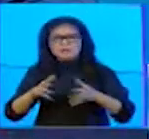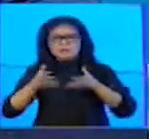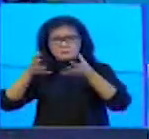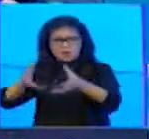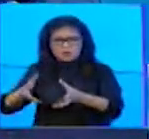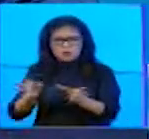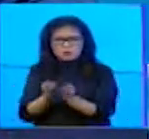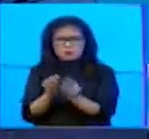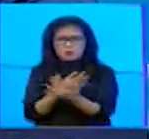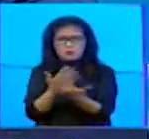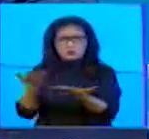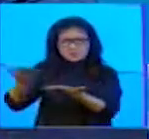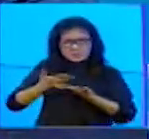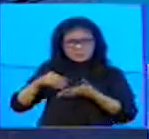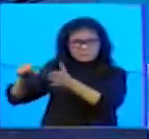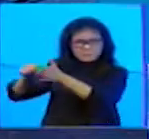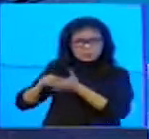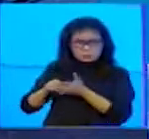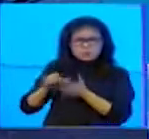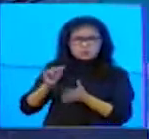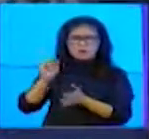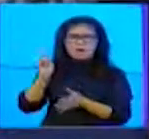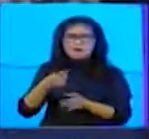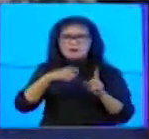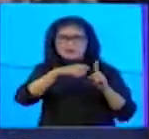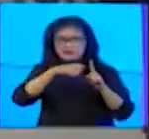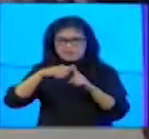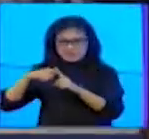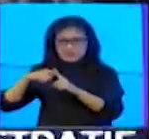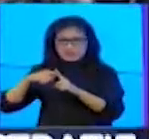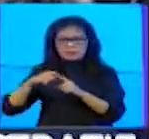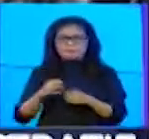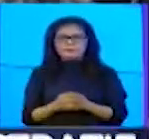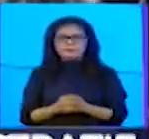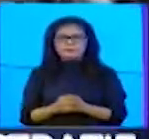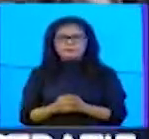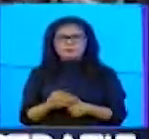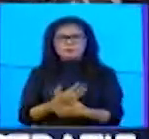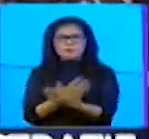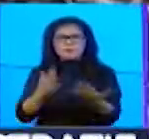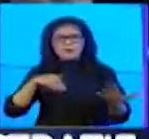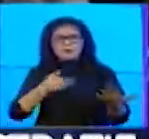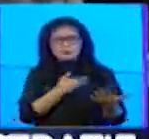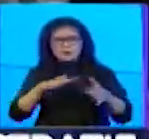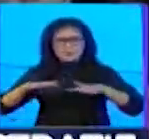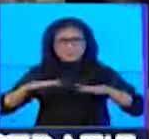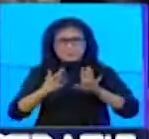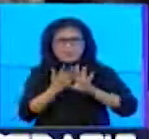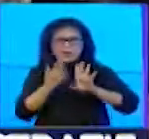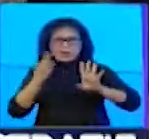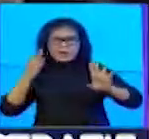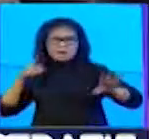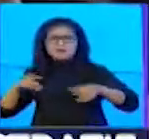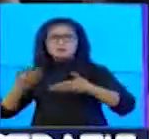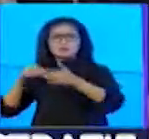harus menyertakan kartu keluarga warga korban gempa antre bantuan sembako yang disalurkan pemerintah di rumah